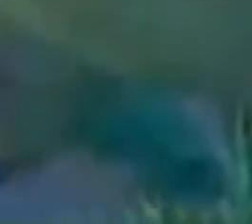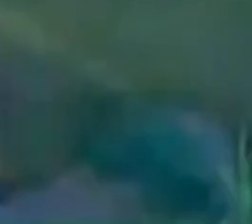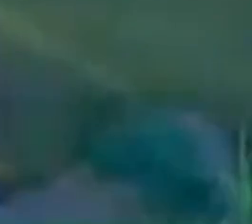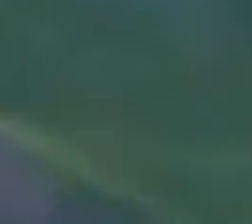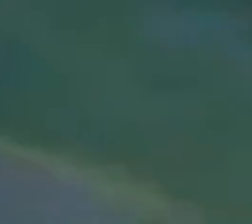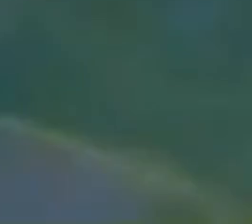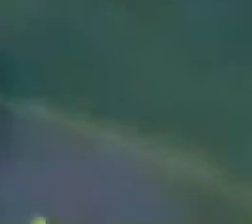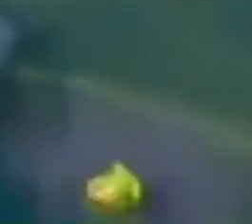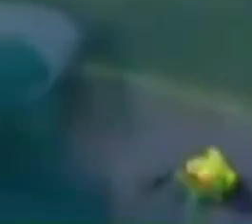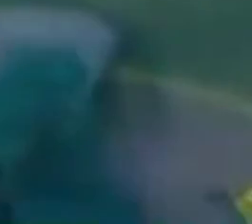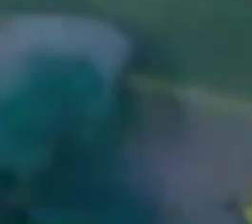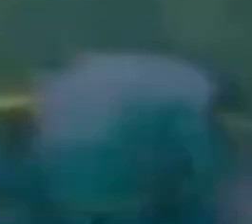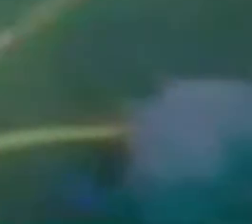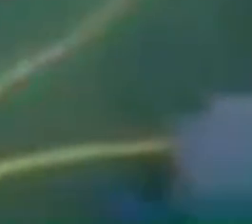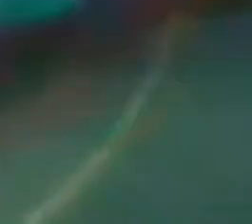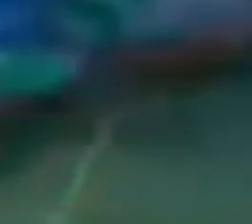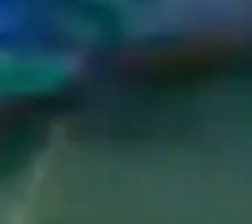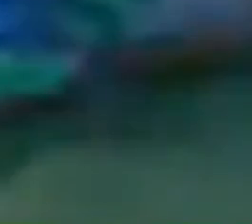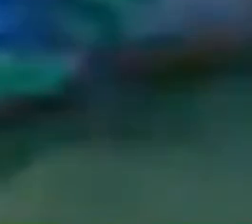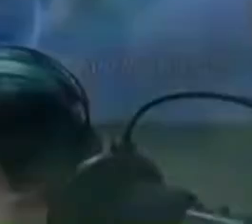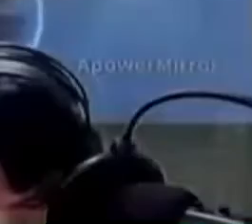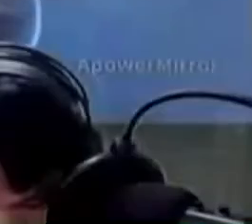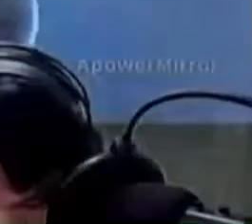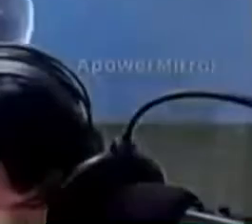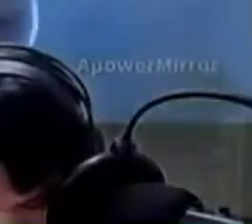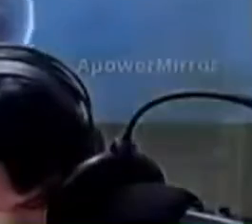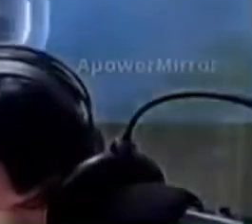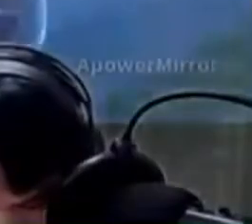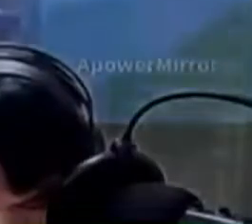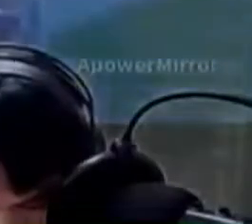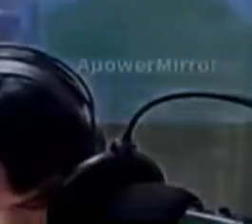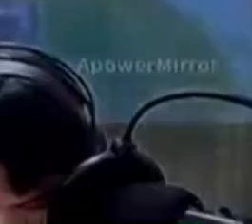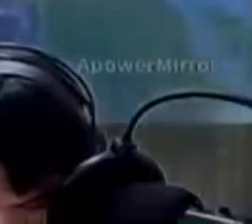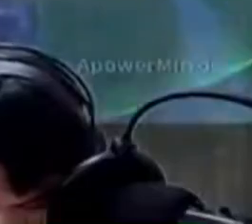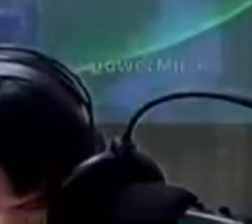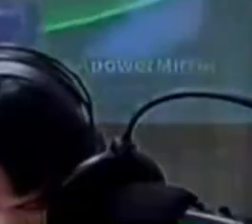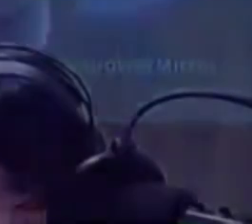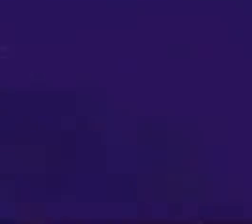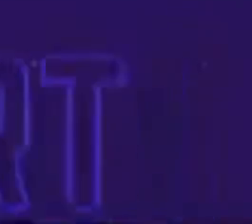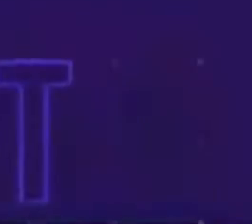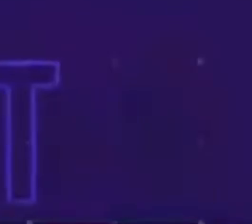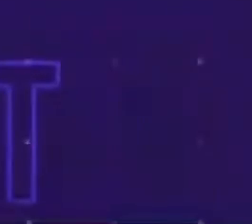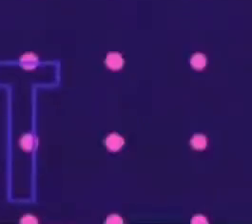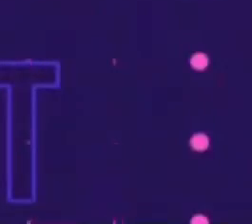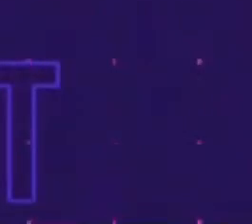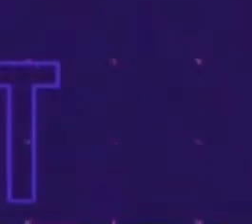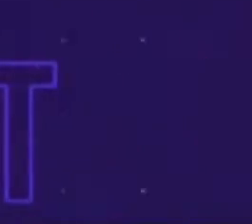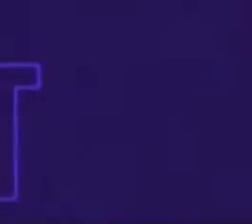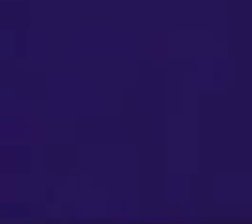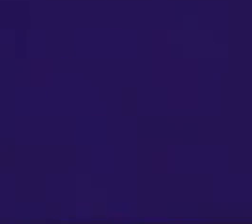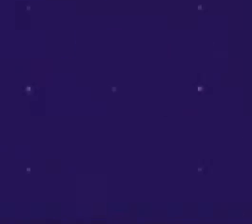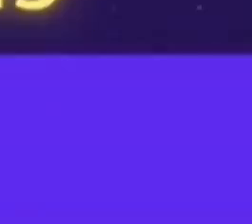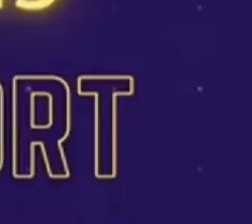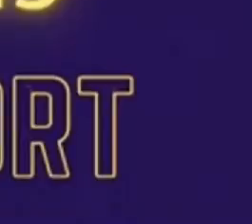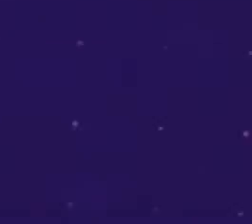เป็นทาสยาไอ้ยาที่ทำกับเราให้คิดดีๆให้คิด แบบไม่ลวนเลยและไม่สนว่าใครจะมาขวางท